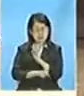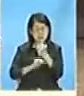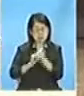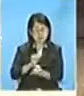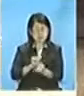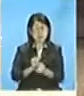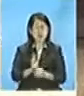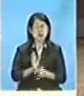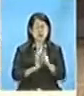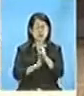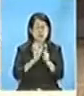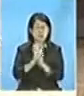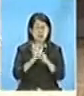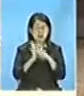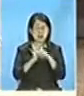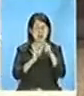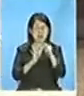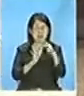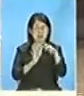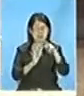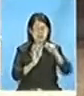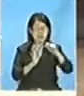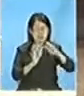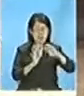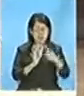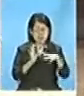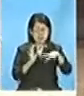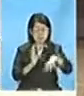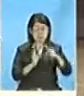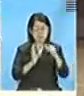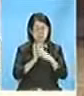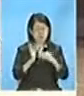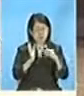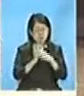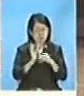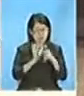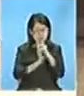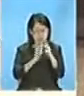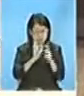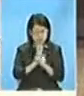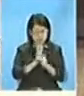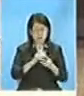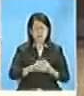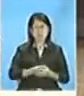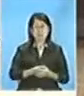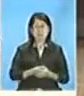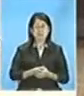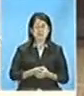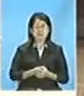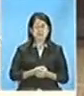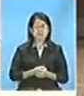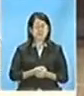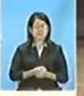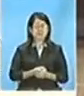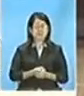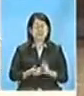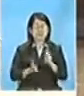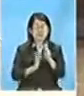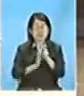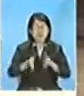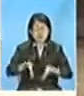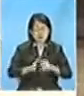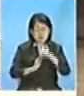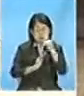2515เนติบัณฑิตไทยสำนักอบรมกฎหมายศึกษากฎหมายแห่งเนติบัณฑิตรัฐศาสตร์มหาบัณฑิ